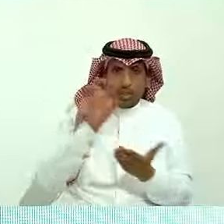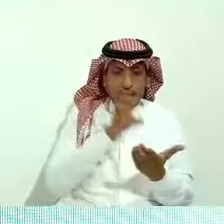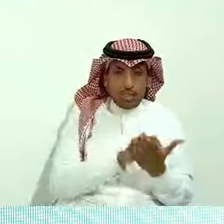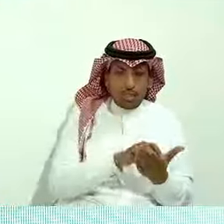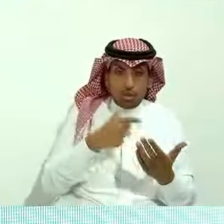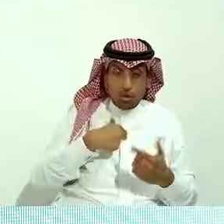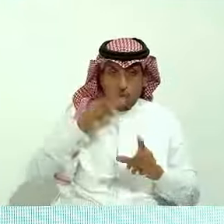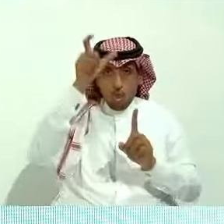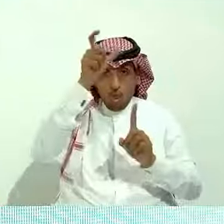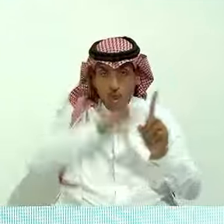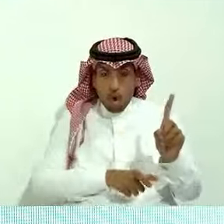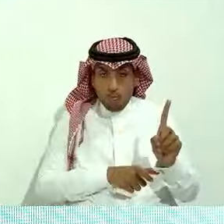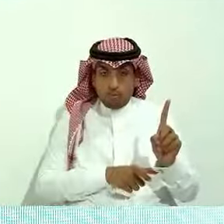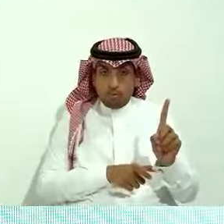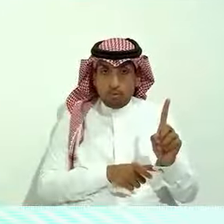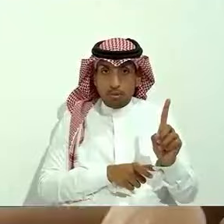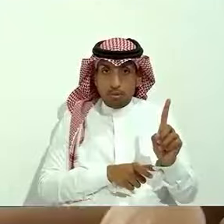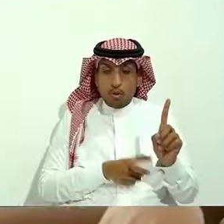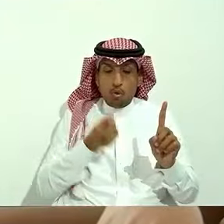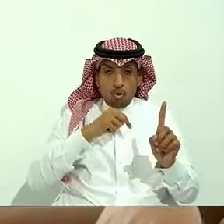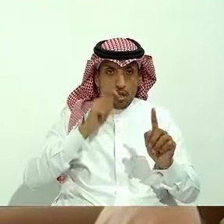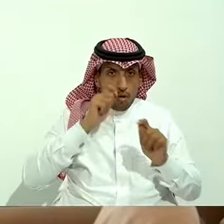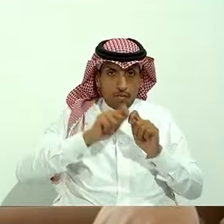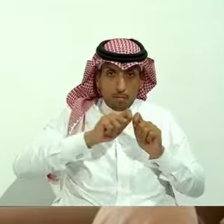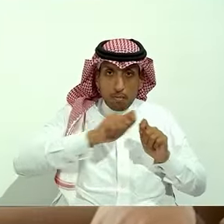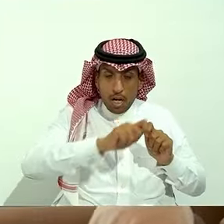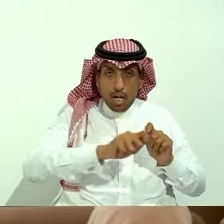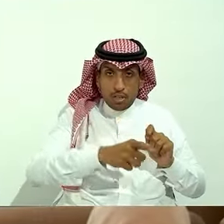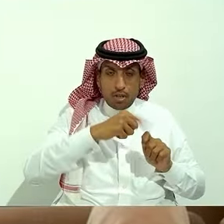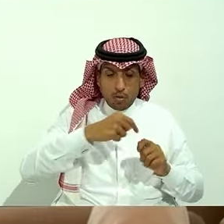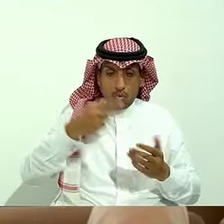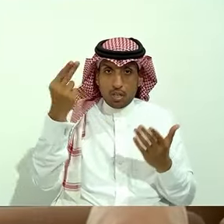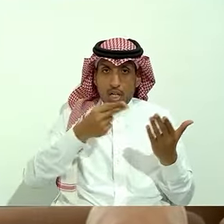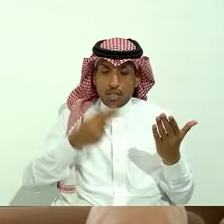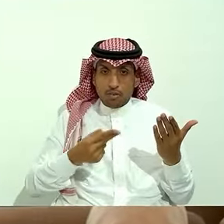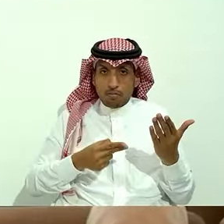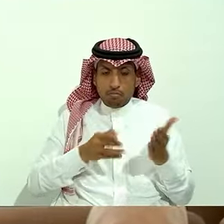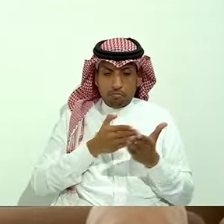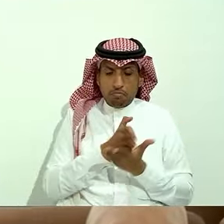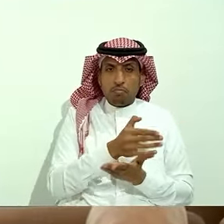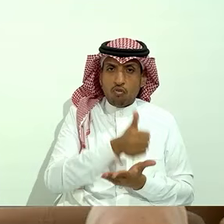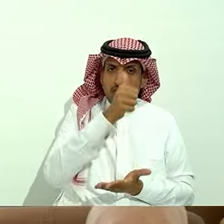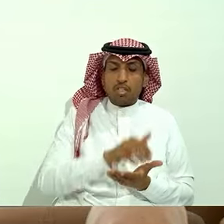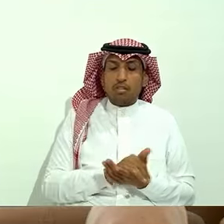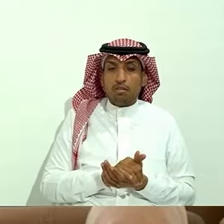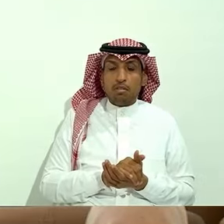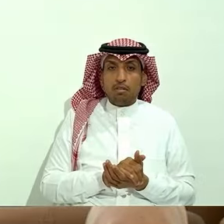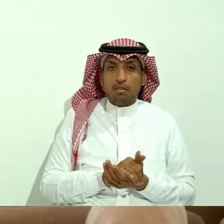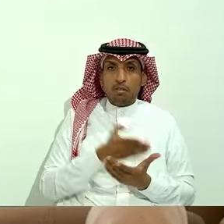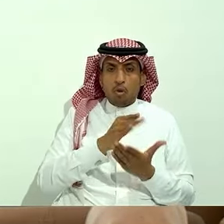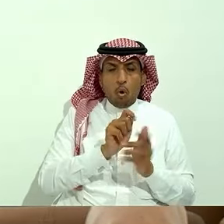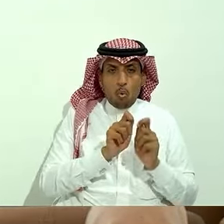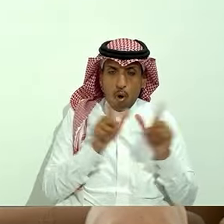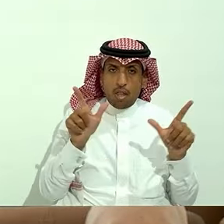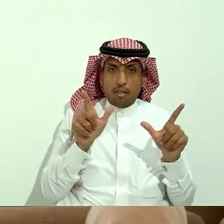الزي وأخذ مقاساته وأرسم له خريطة، أرسم له رسم